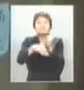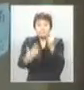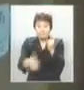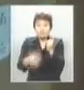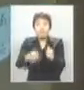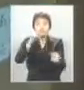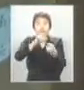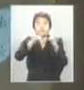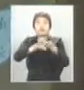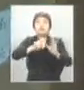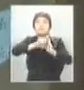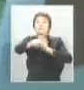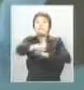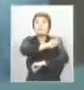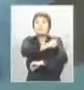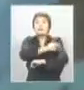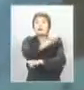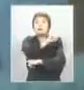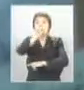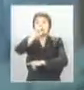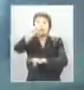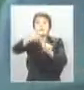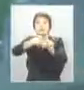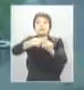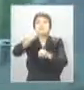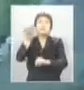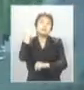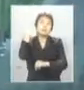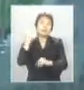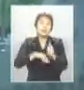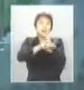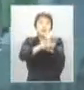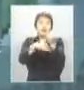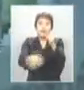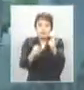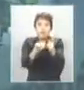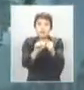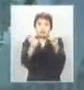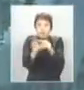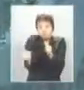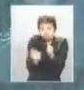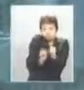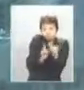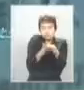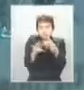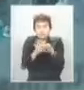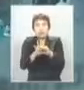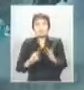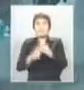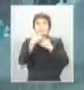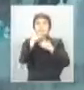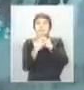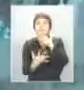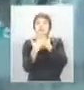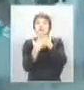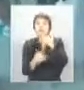ตวซึงแทยได้รักษาด้การให